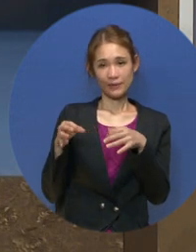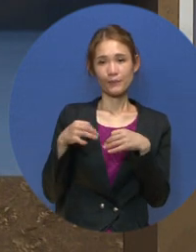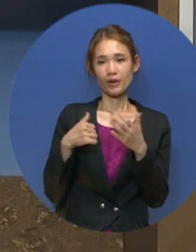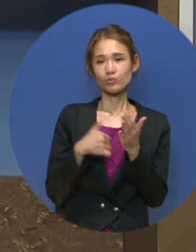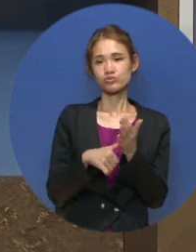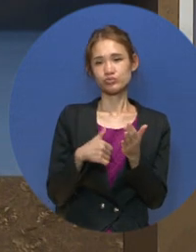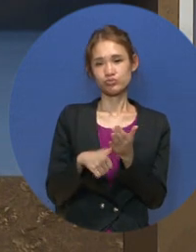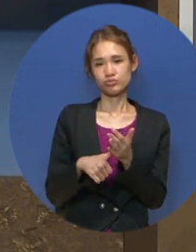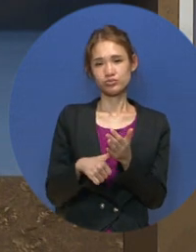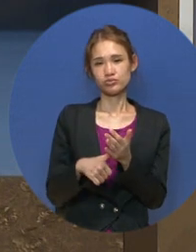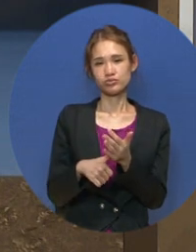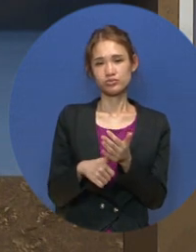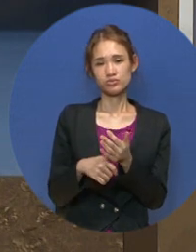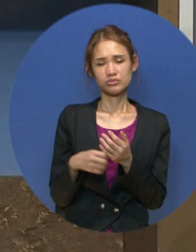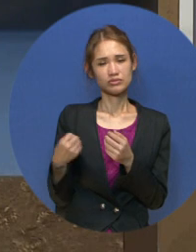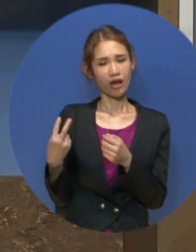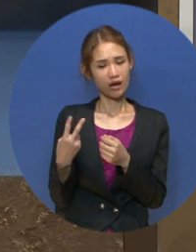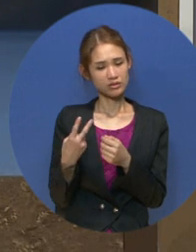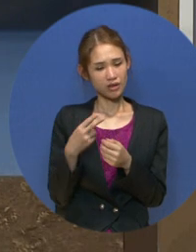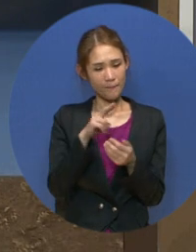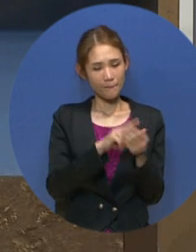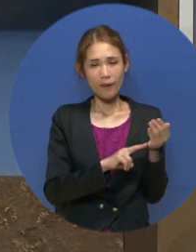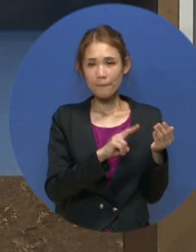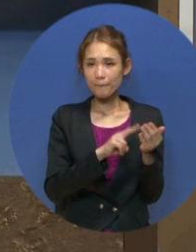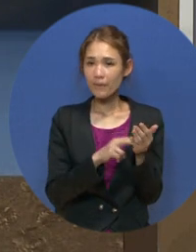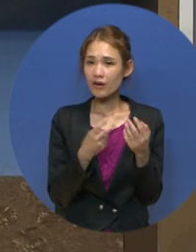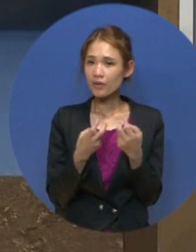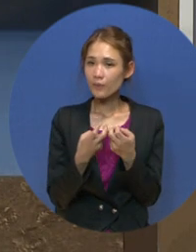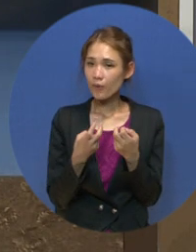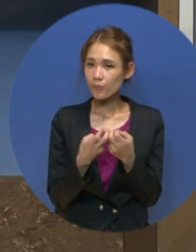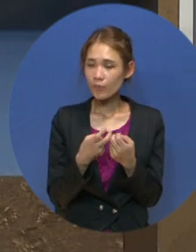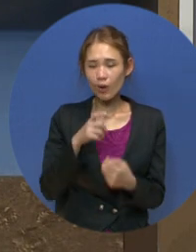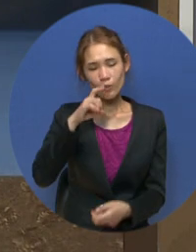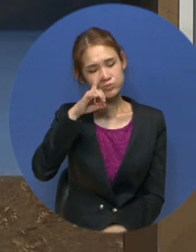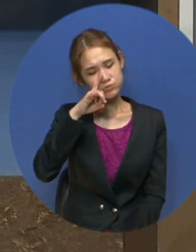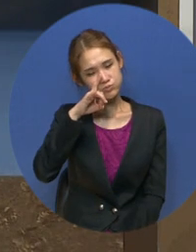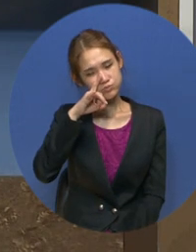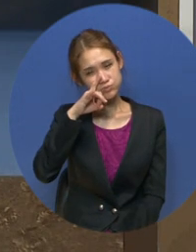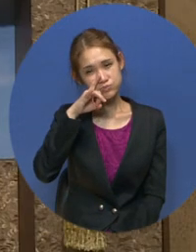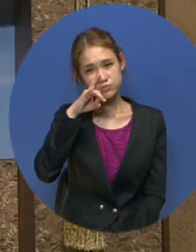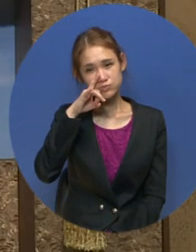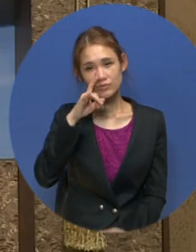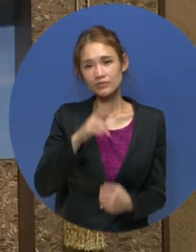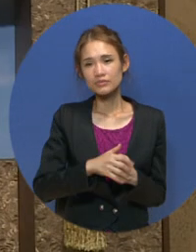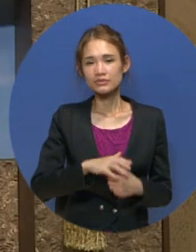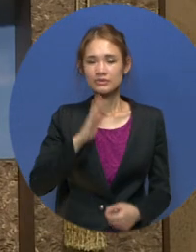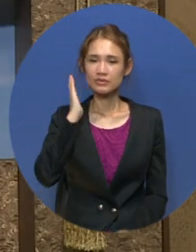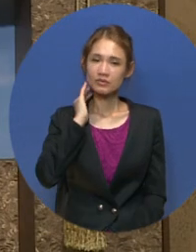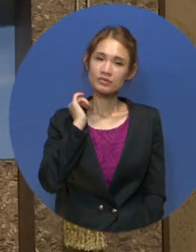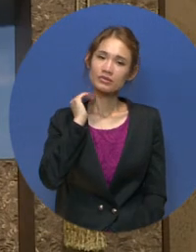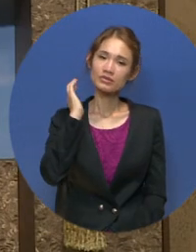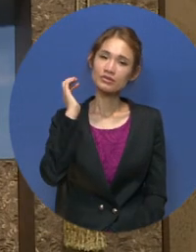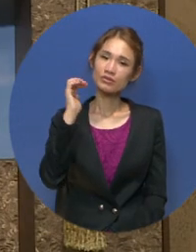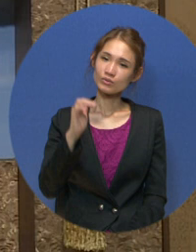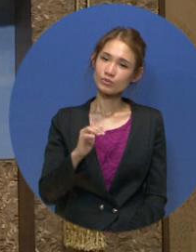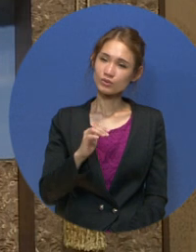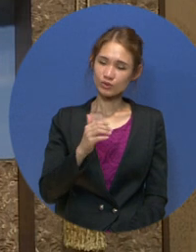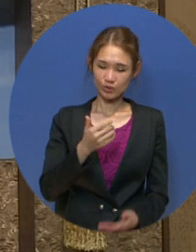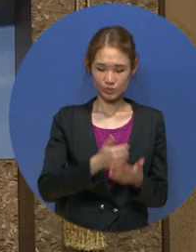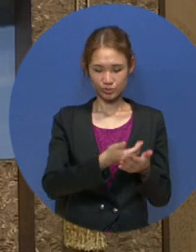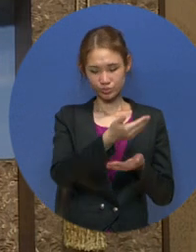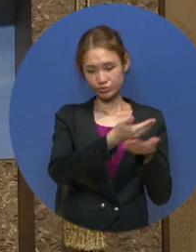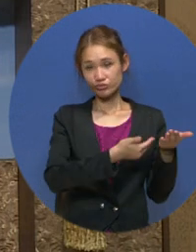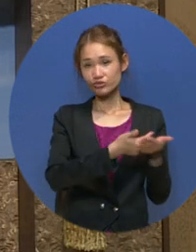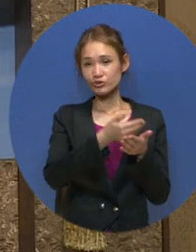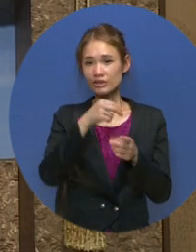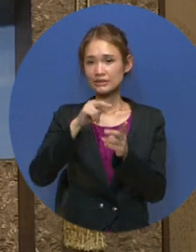물품들이 어떻게 다시 재판매가 되는지도 궁금하거든요. 네. 네. 의정부 저희 물류센터가 있습니다.